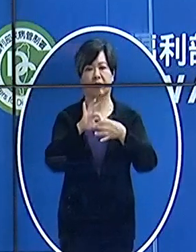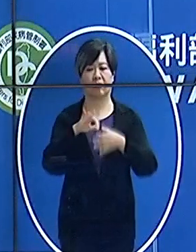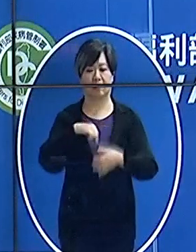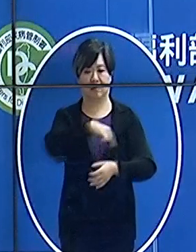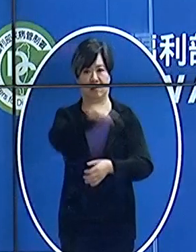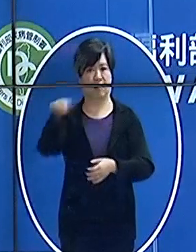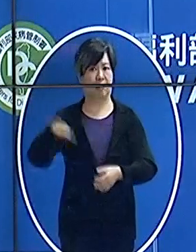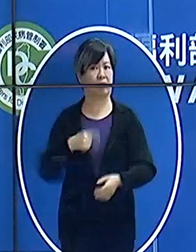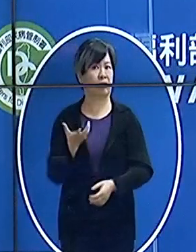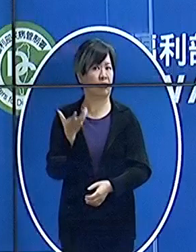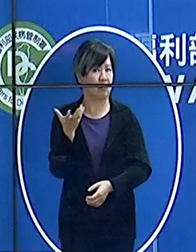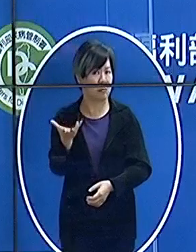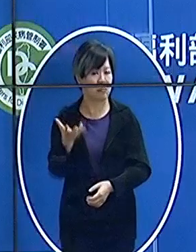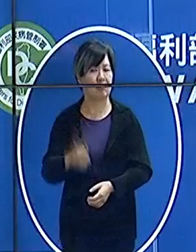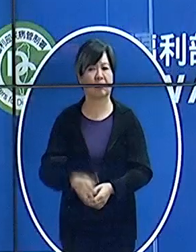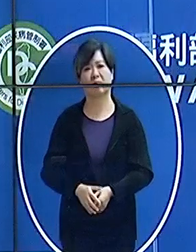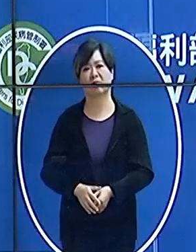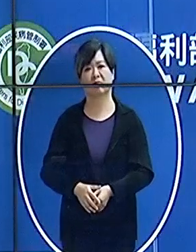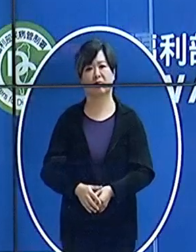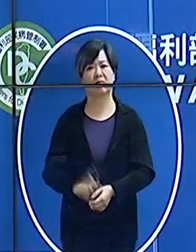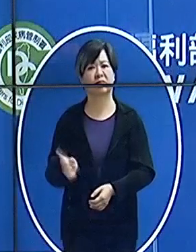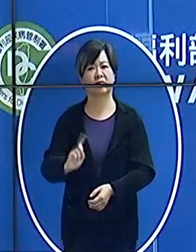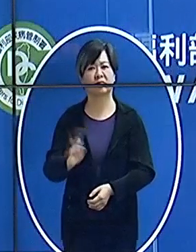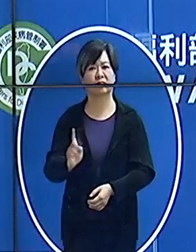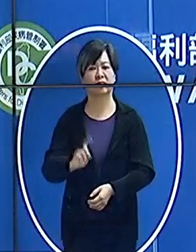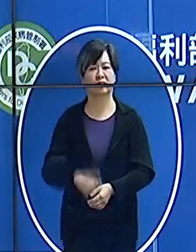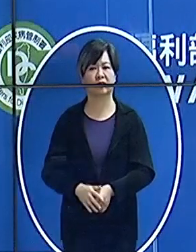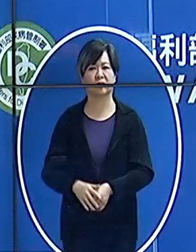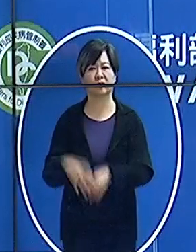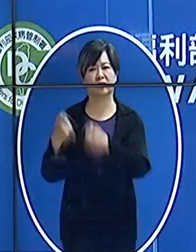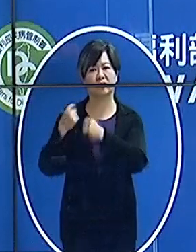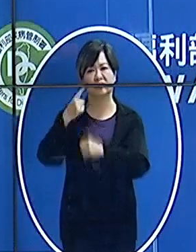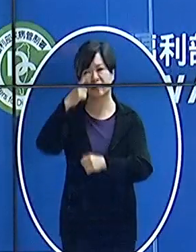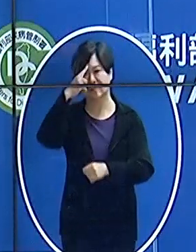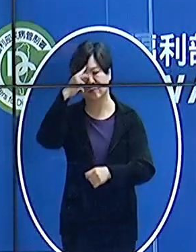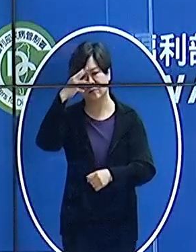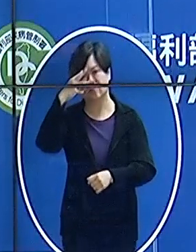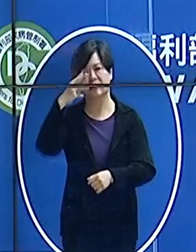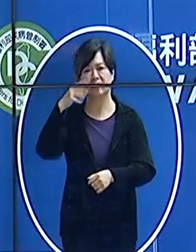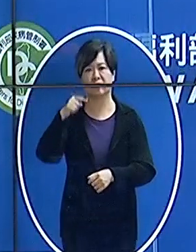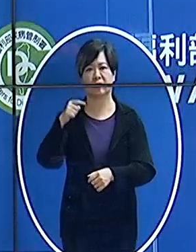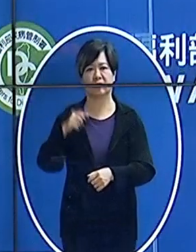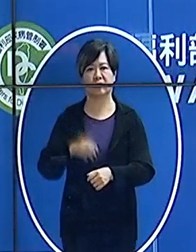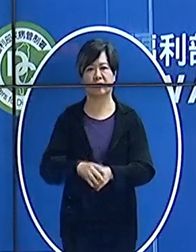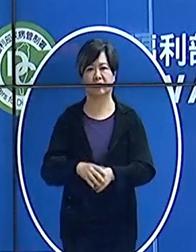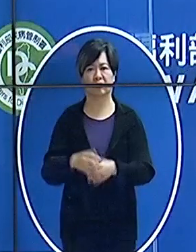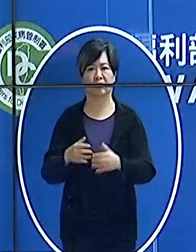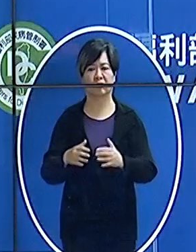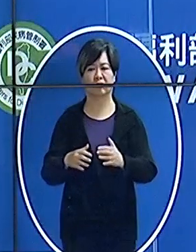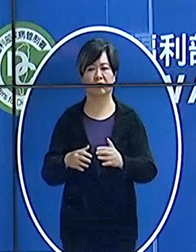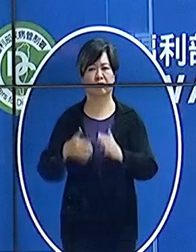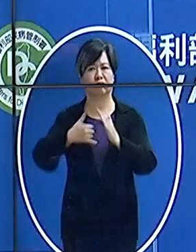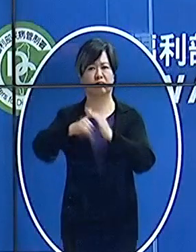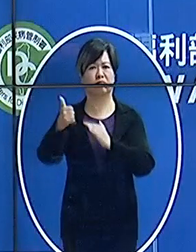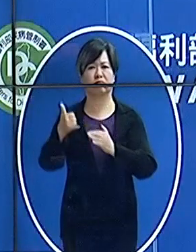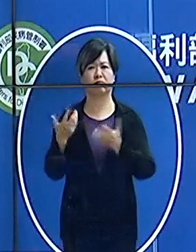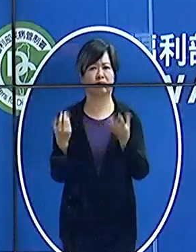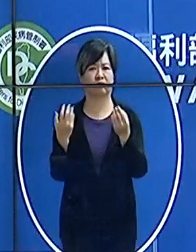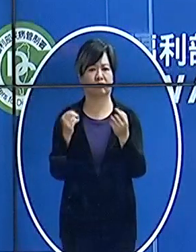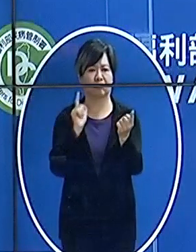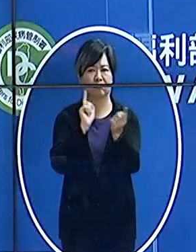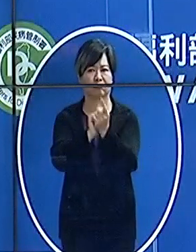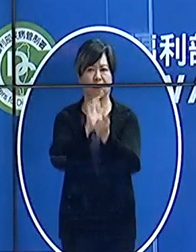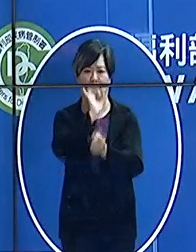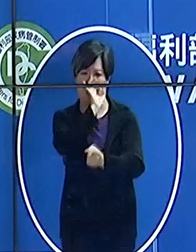是找不到的，还找不到相关性的病例。那么陈时中表示，这其中甚至有2-3天都没有出门的确诊